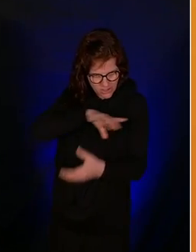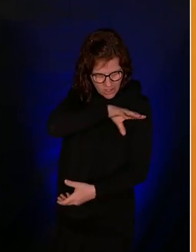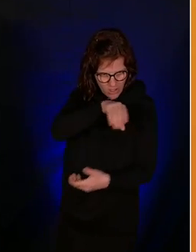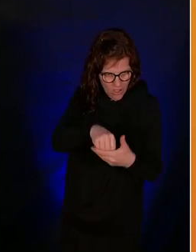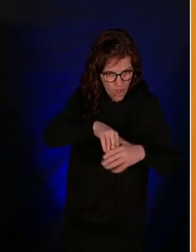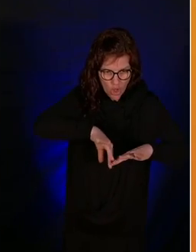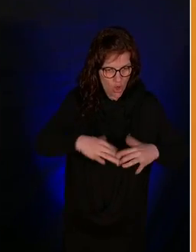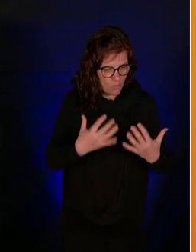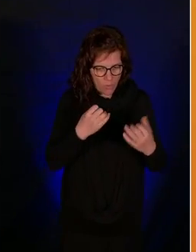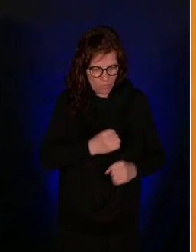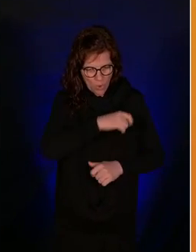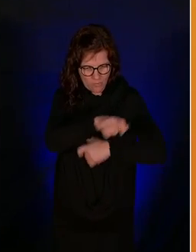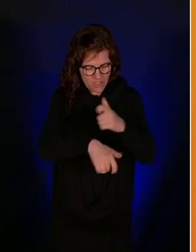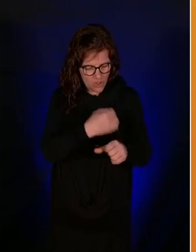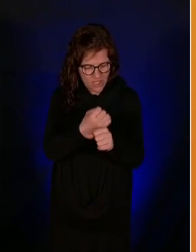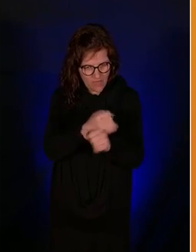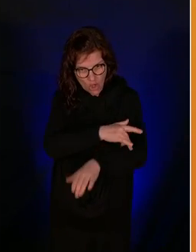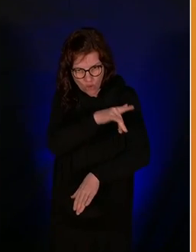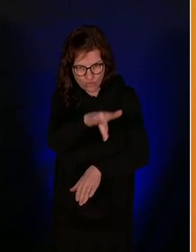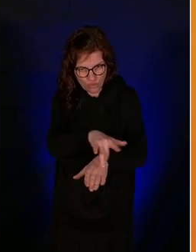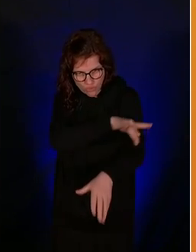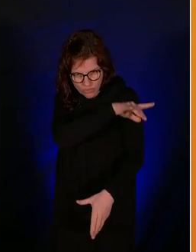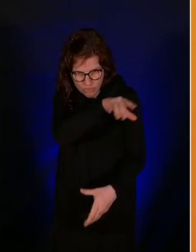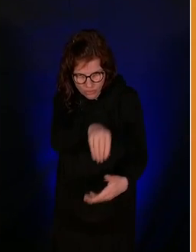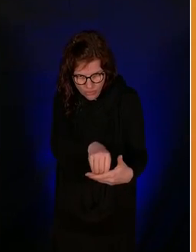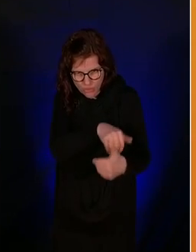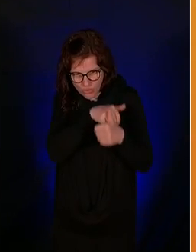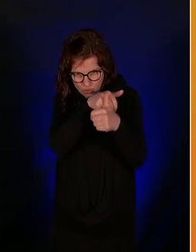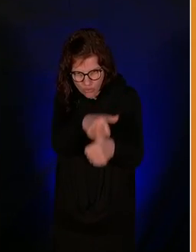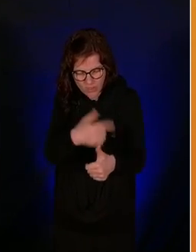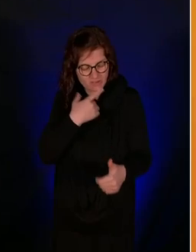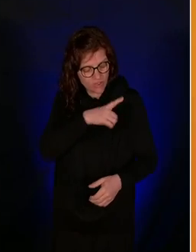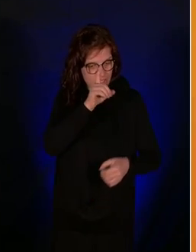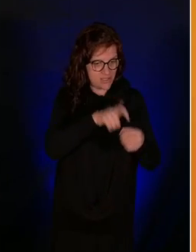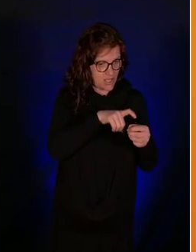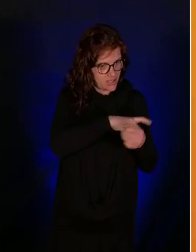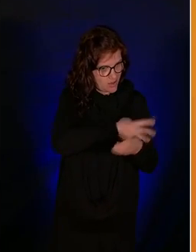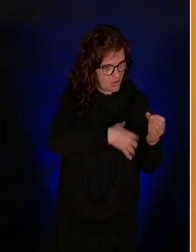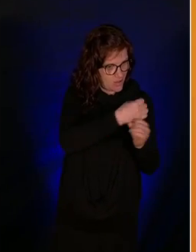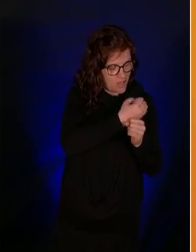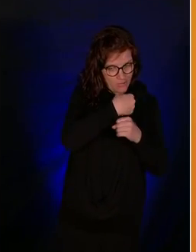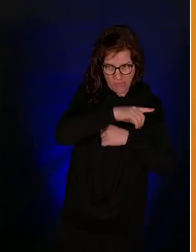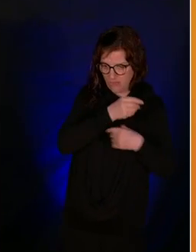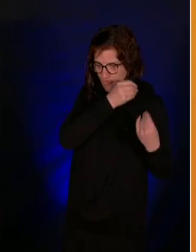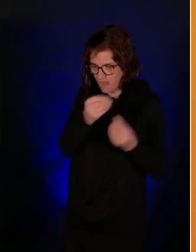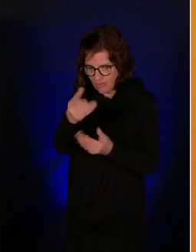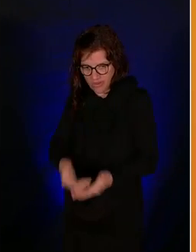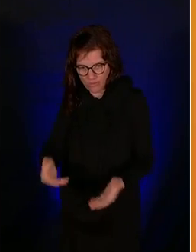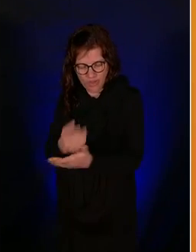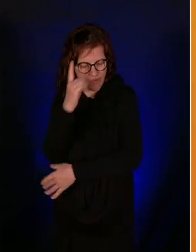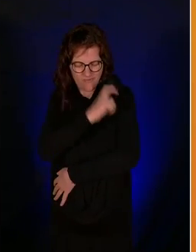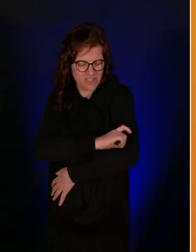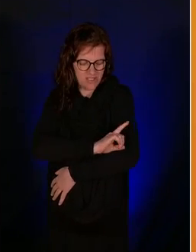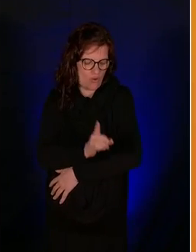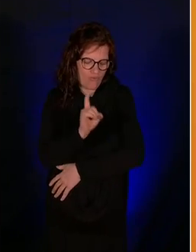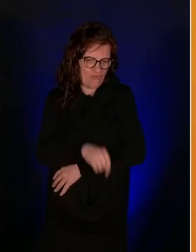peut nous permettre de toucher ces travailleurs et de les suivre, et pas de dire qu'on crée un syndicat pour ensuite mettre les camarades en difficulté, parce qu'effectivement, avec le niveau de